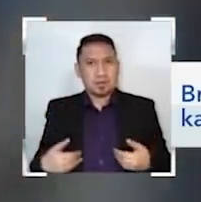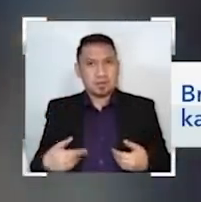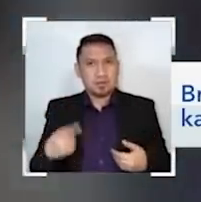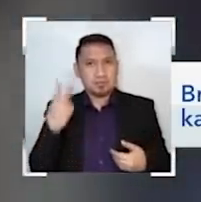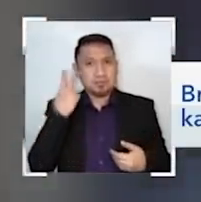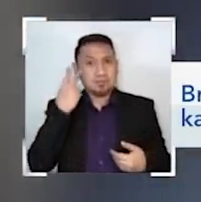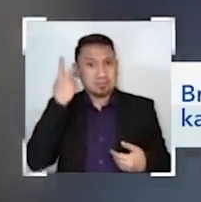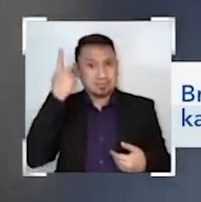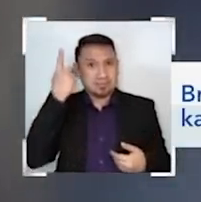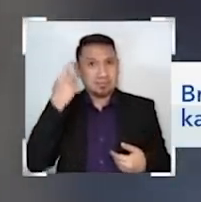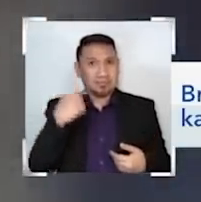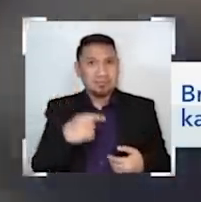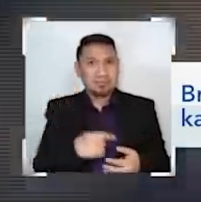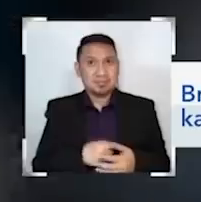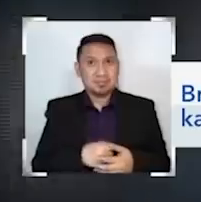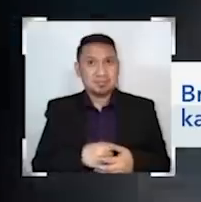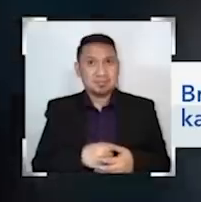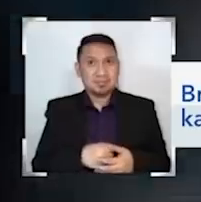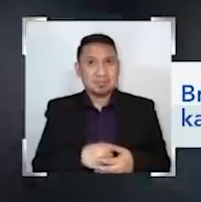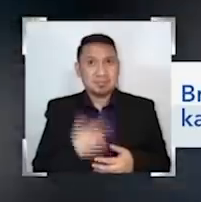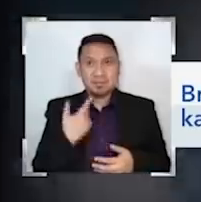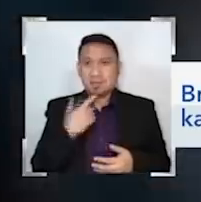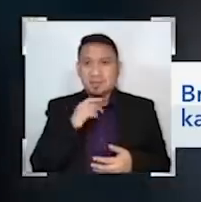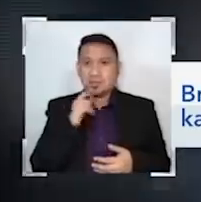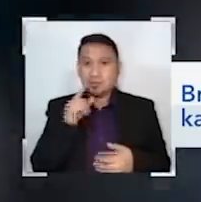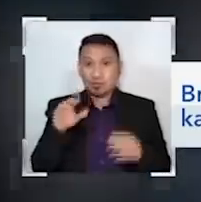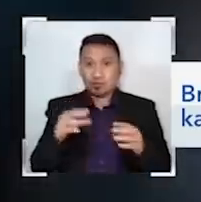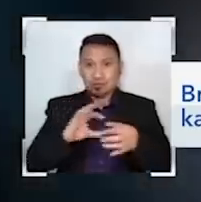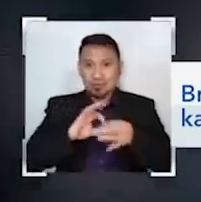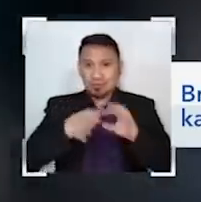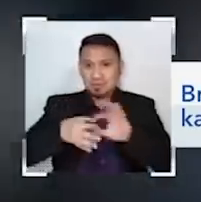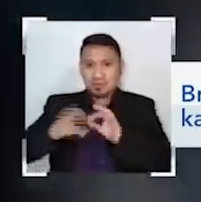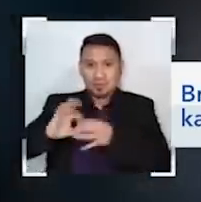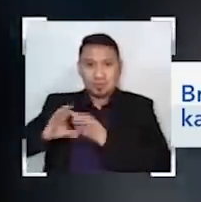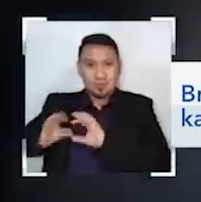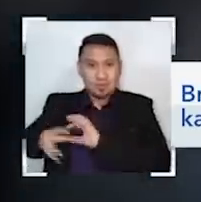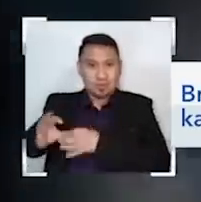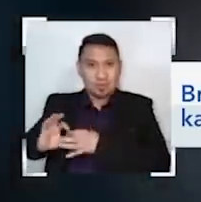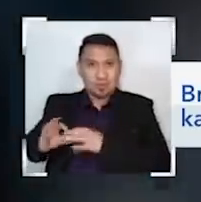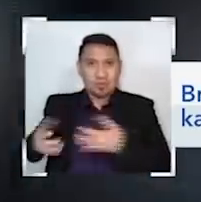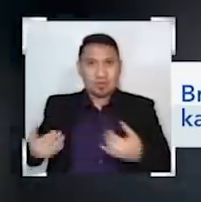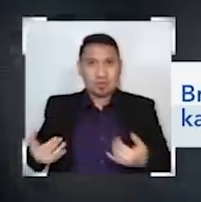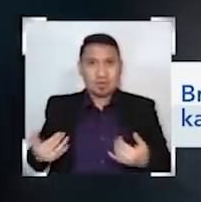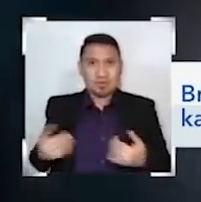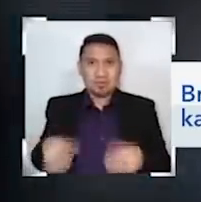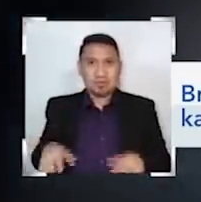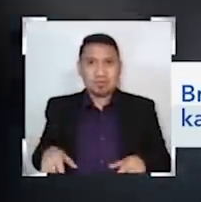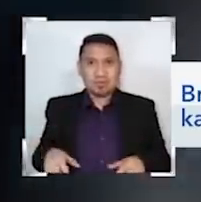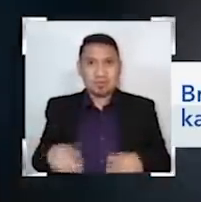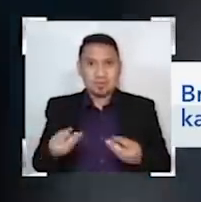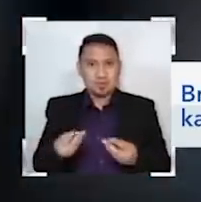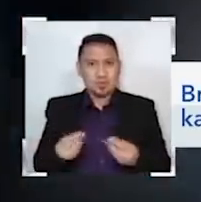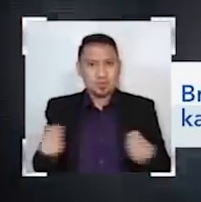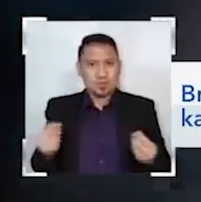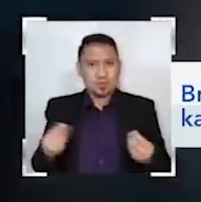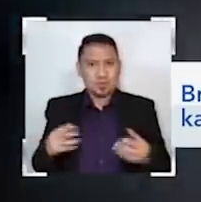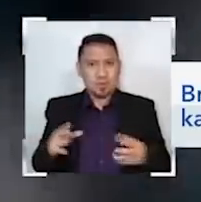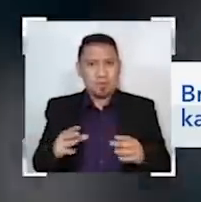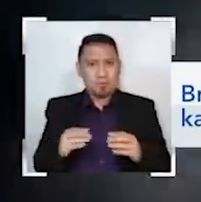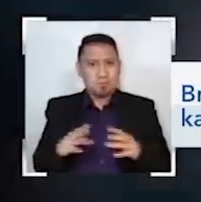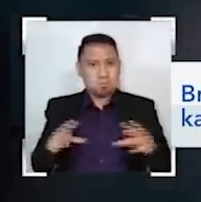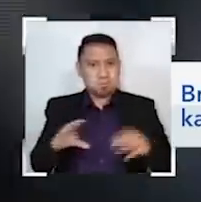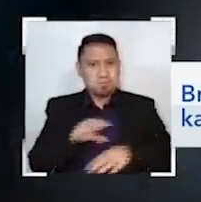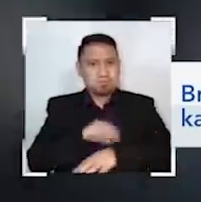siya ng kadena, hindi para itumba ang kalaban, kundi para sunugin ang fats. At si Jenna Man, aka Electra,